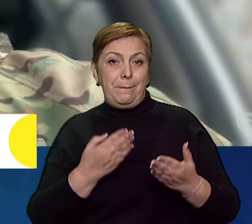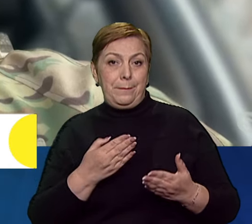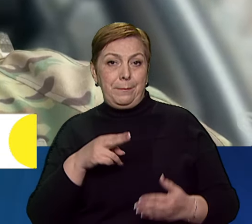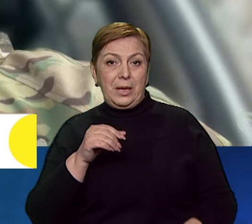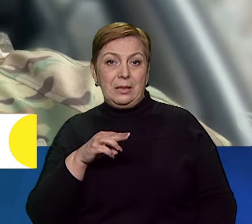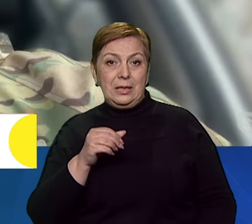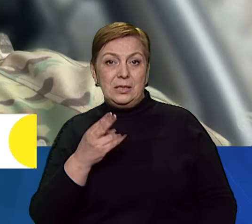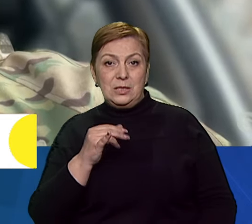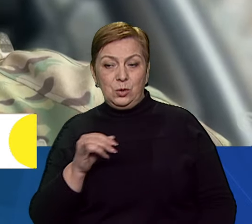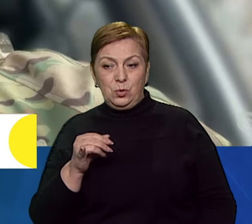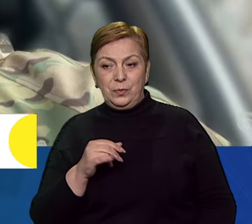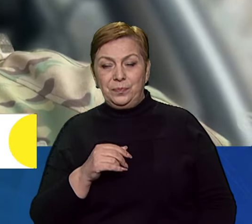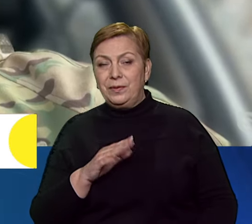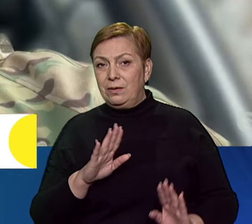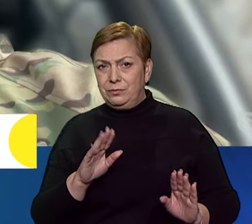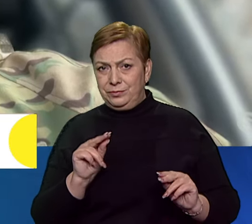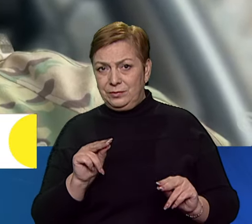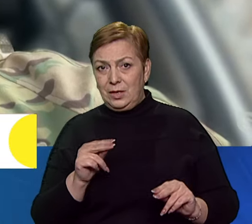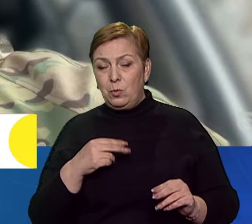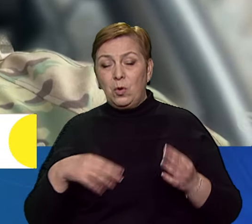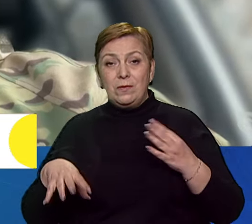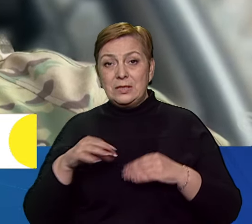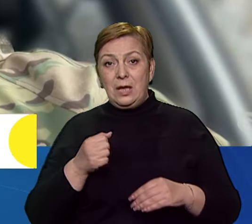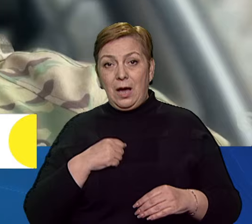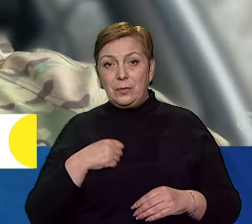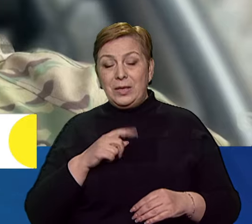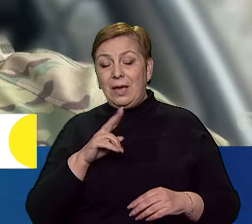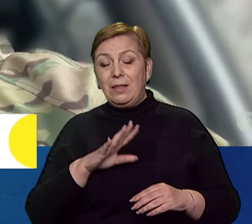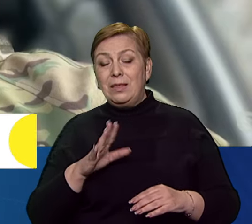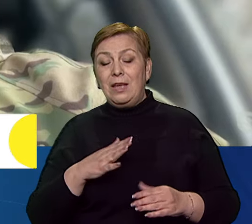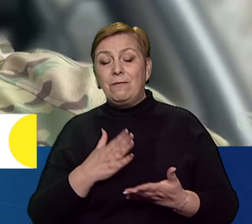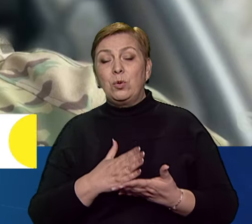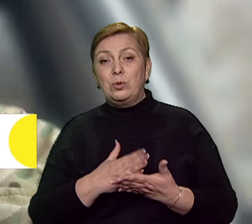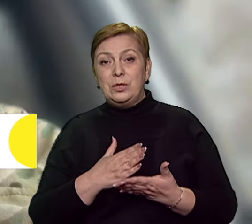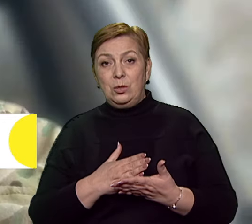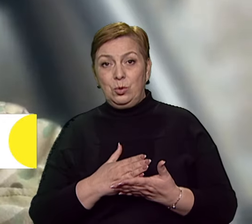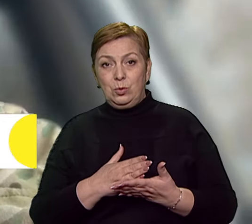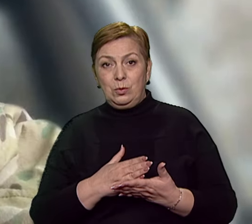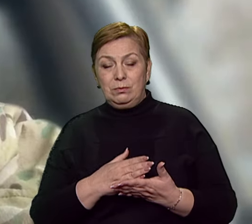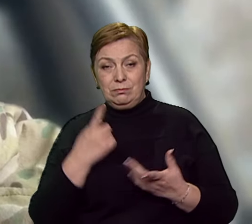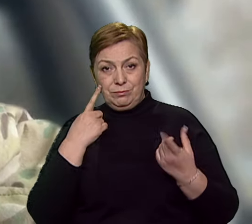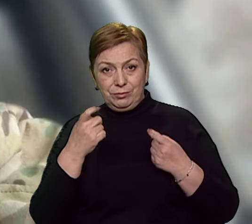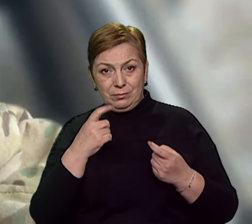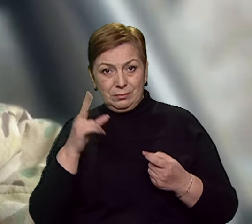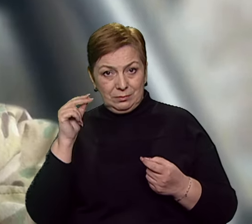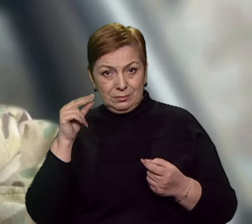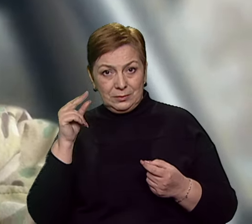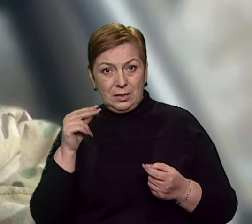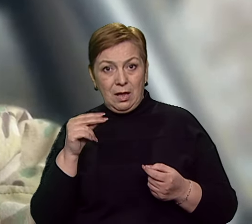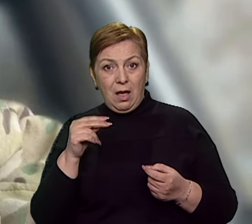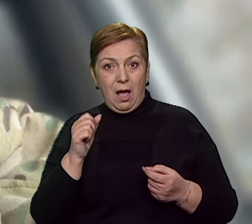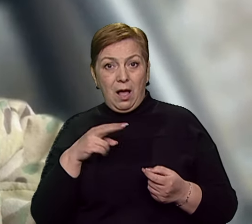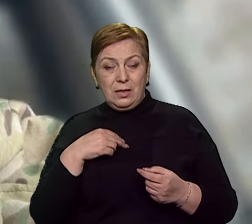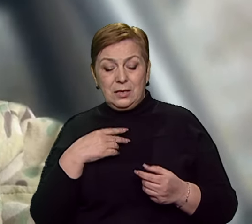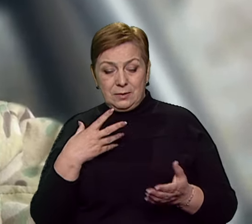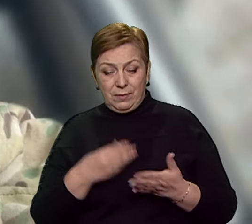Розумієте, я не володію статистикою там по всій армії, я можу володіти власним досвідом. З власного досвіду це величезна проблема, тому що,